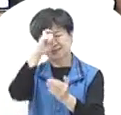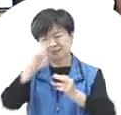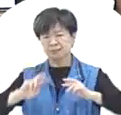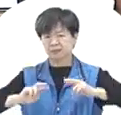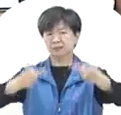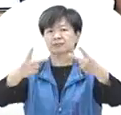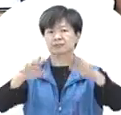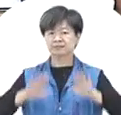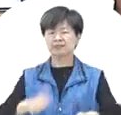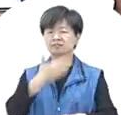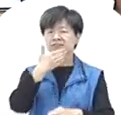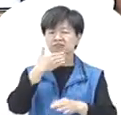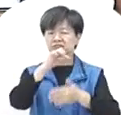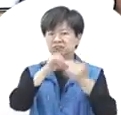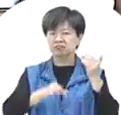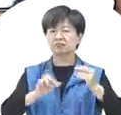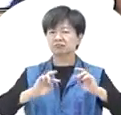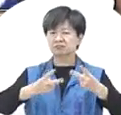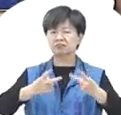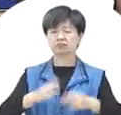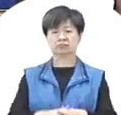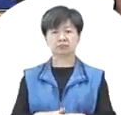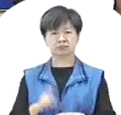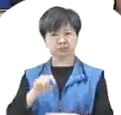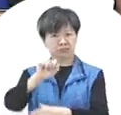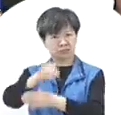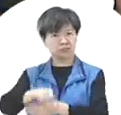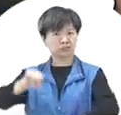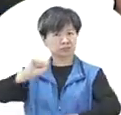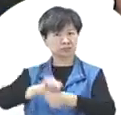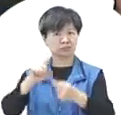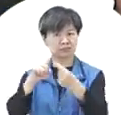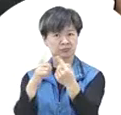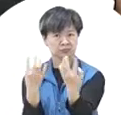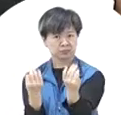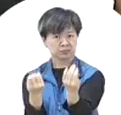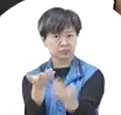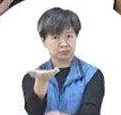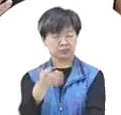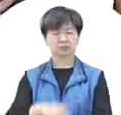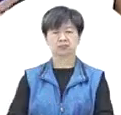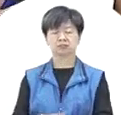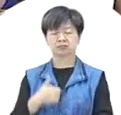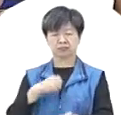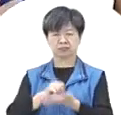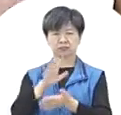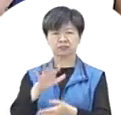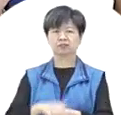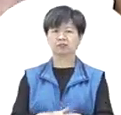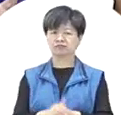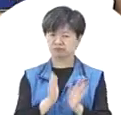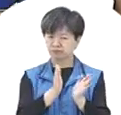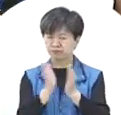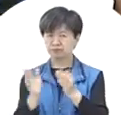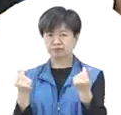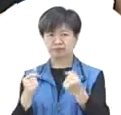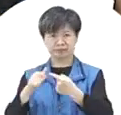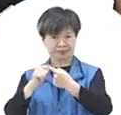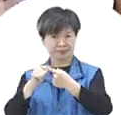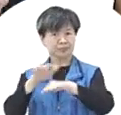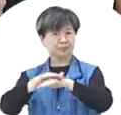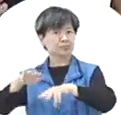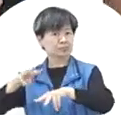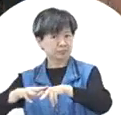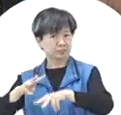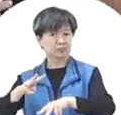现有的福利条件。请问你具体要增加多少个员额？ 是，我跟议员报告，其实我们有很多种面向。第一个安全先考量。 是。